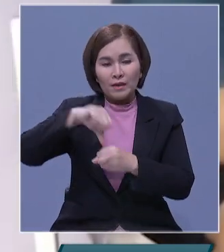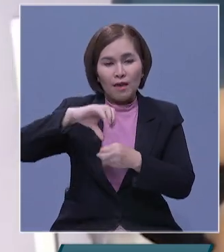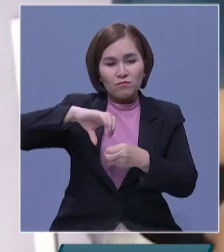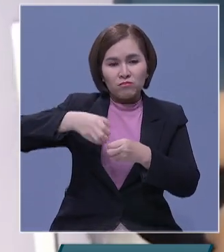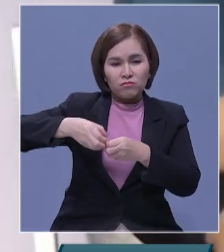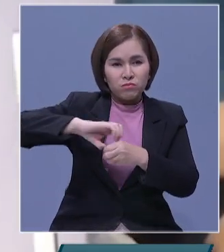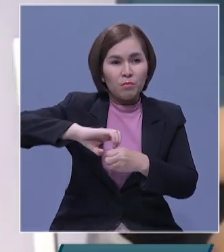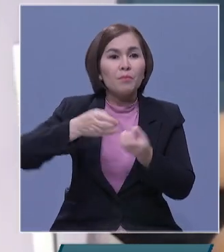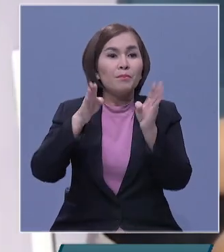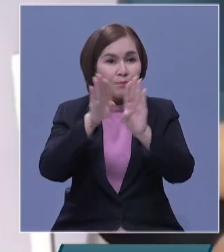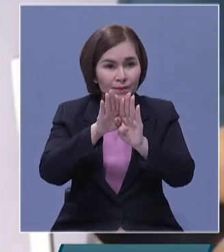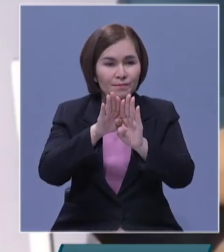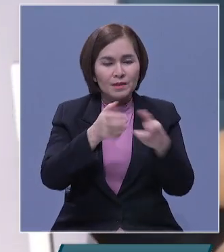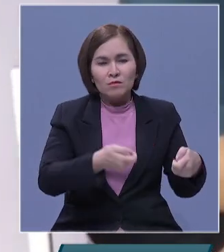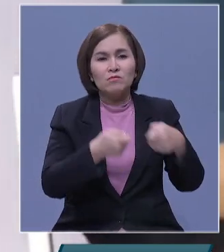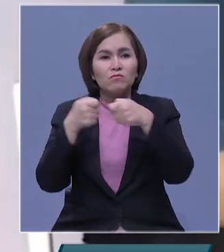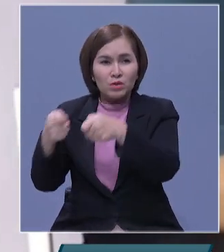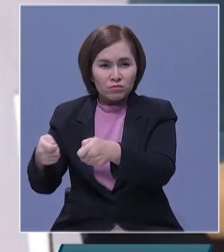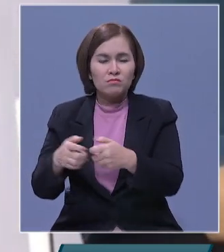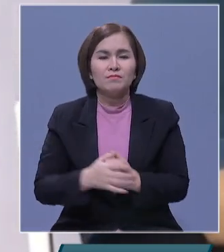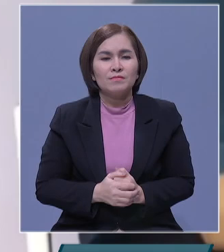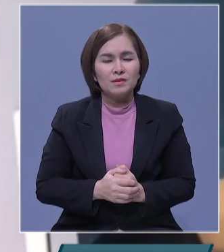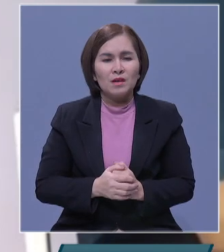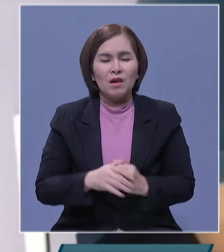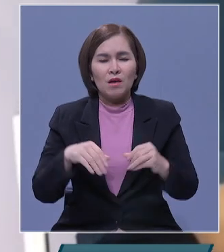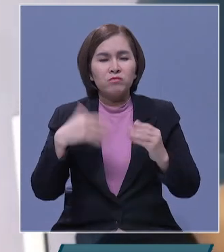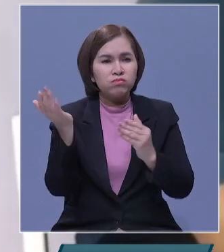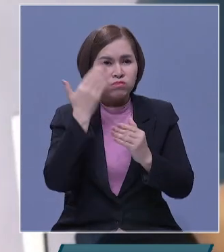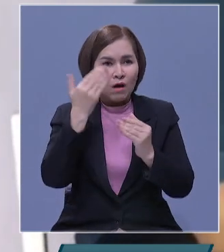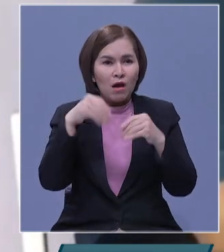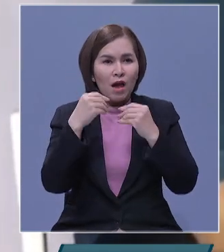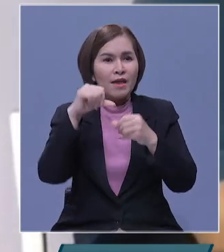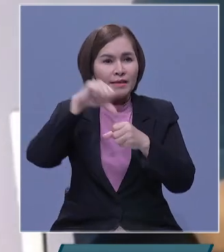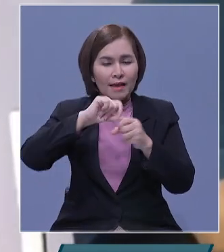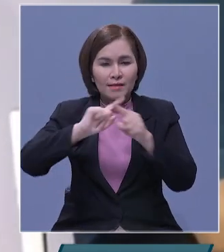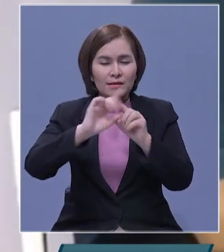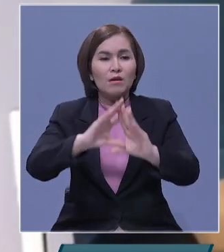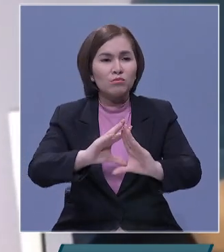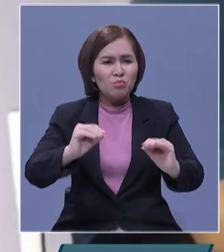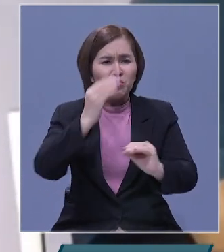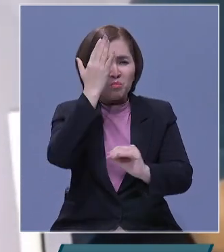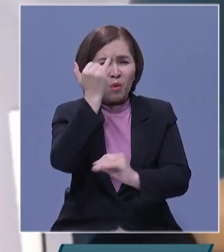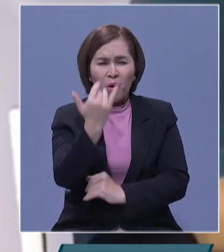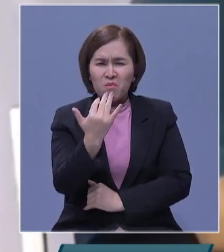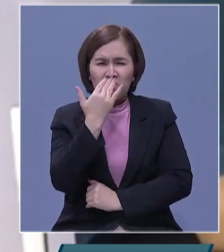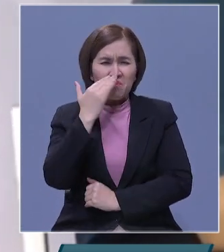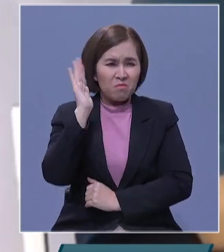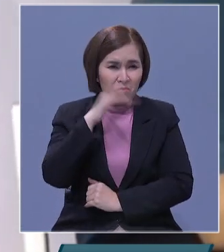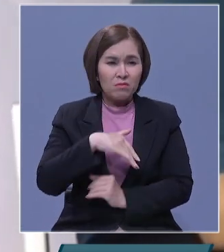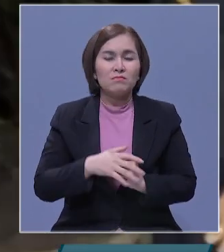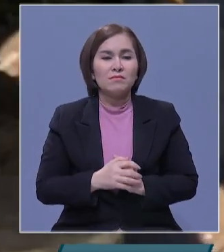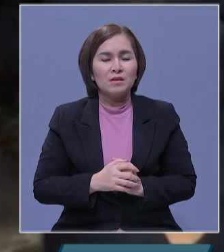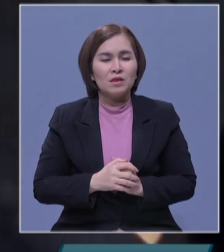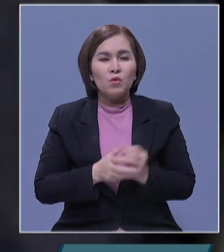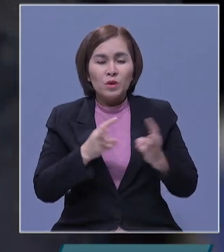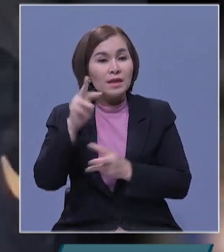ก่อนนะคะแล้วก็นำตัวออกมาด้านนอกทันทีระบายแก๊สเนี่ยข้างในบ้านเพราะว่าก่อนหน้านี้คือกลิ่นมันควะคละคลุ้งไปหมดเลย